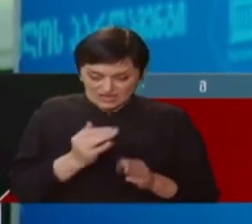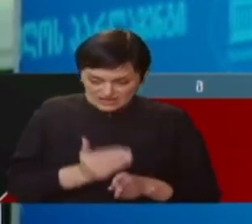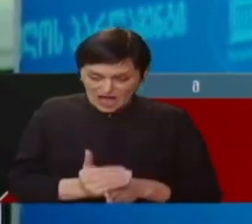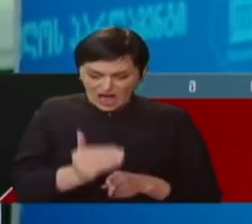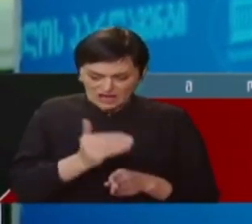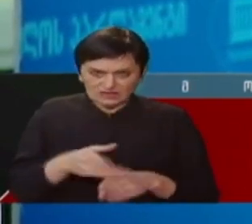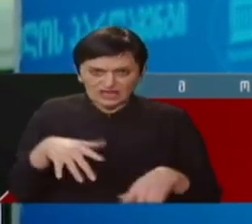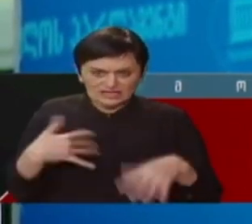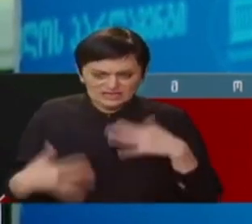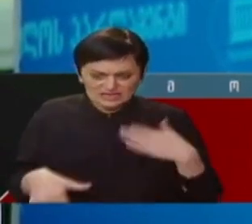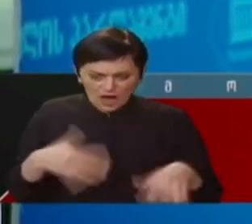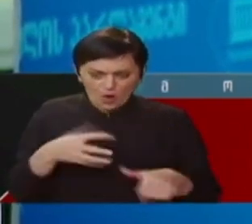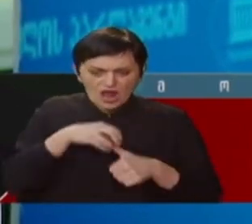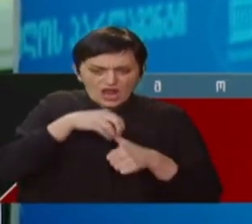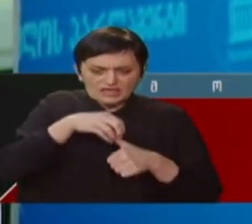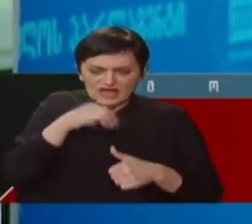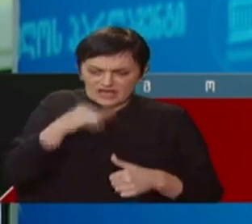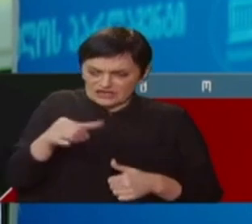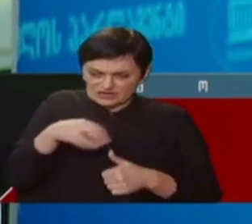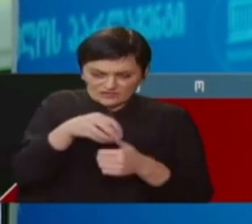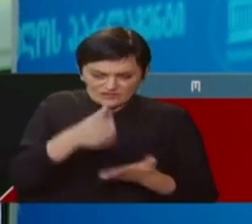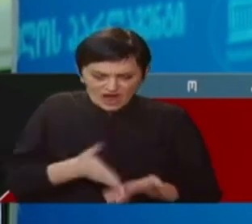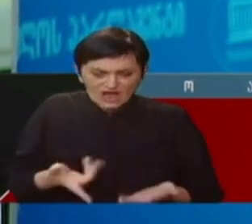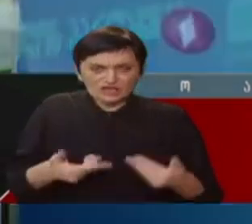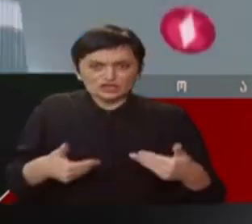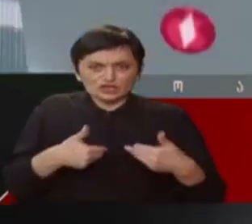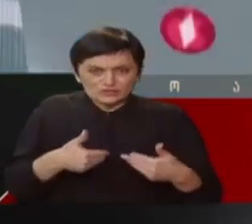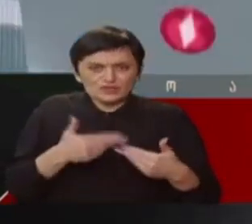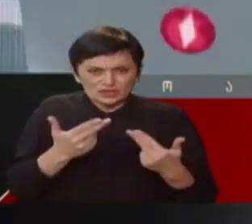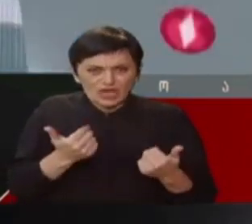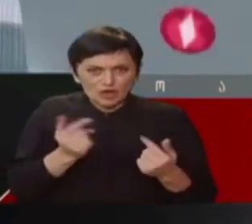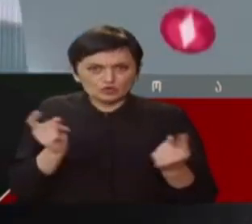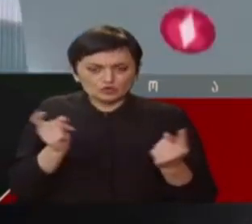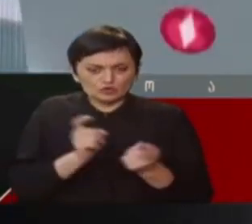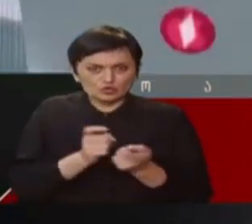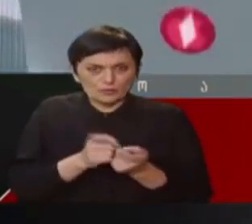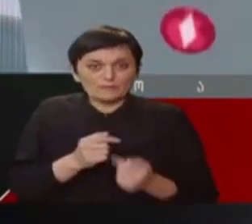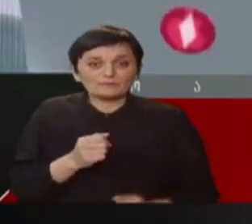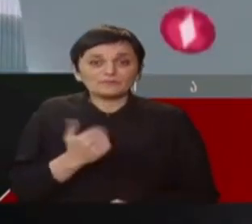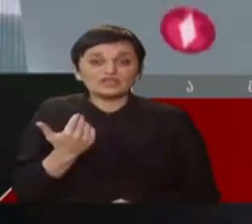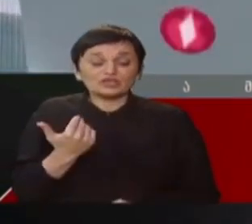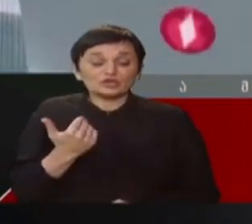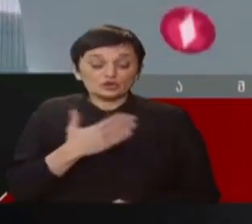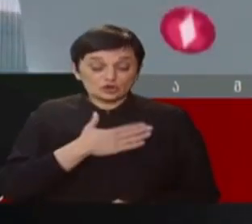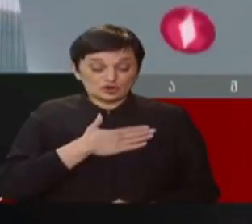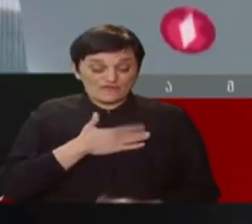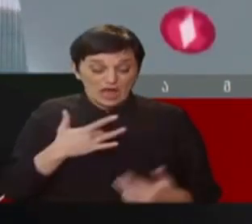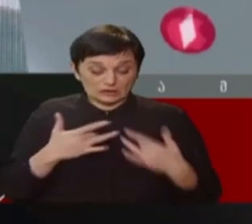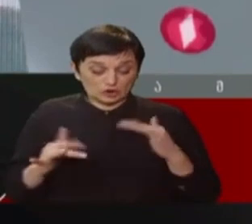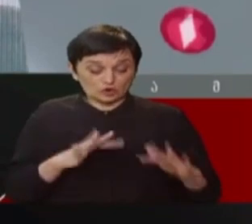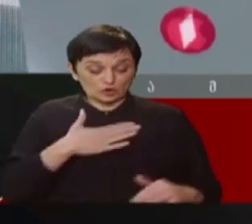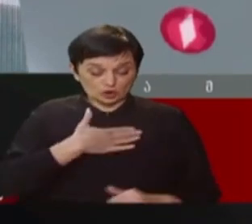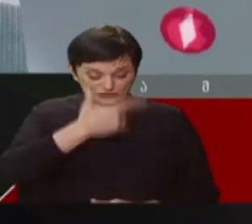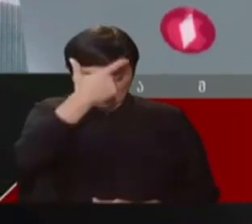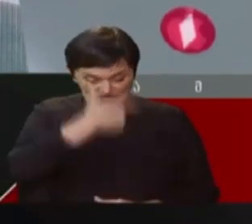ა დაუძულებელი, რომელსაც ლიდერი ვერ გამოყავს და შიმშილობა ამის რადიკალური ამ პროცესში, ბატონო იაგო. ჩვენი როლი არის ჩვენ თავს